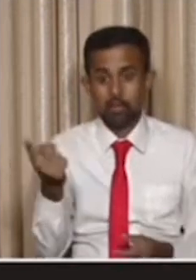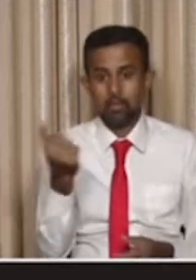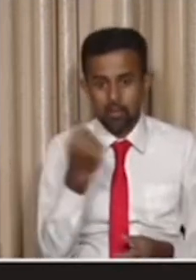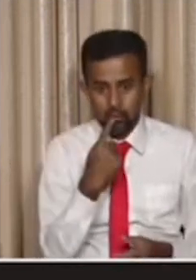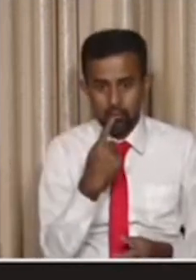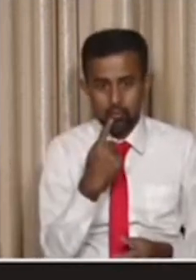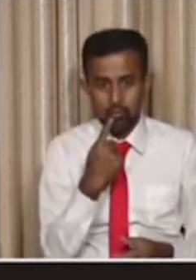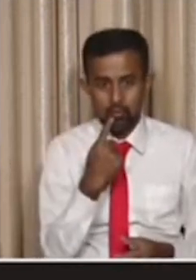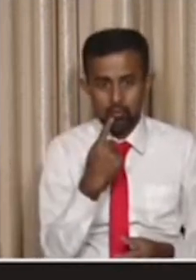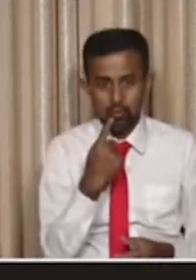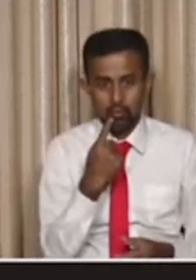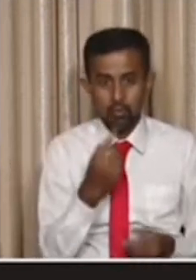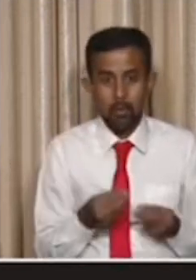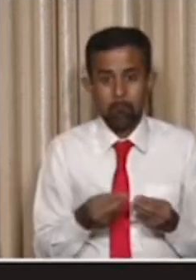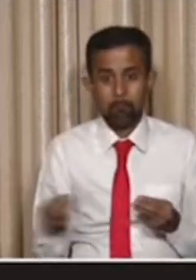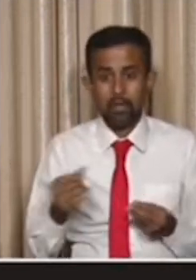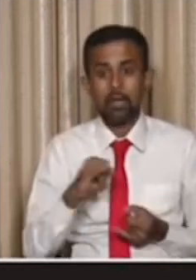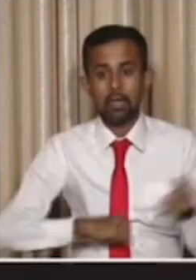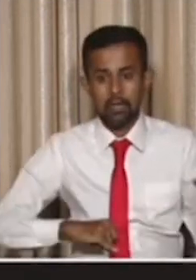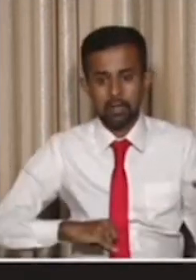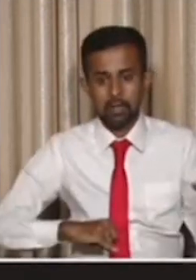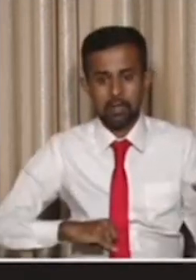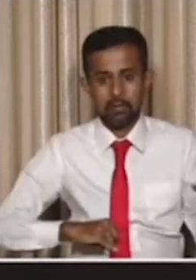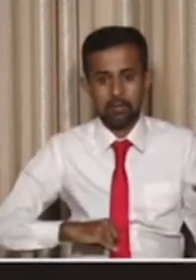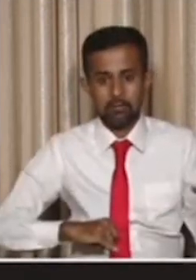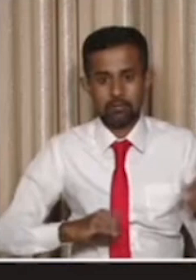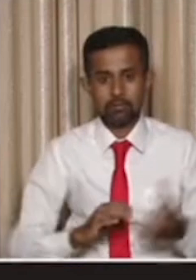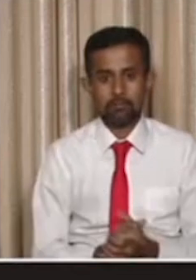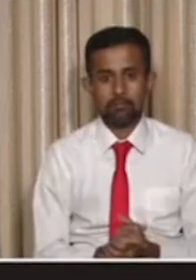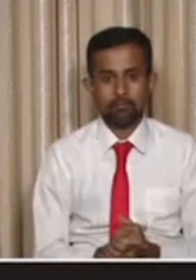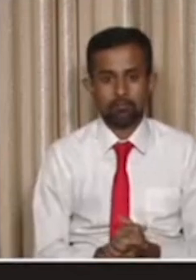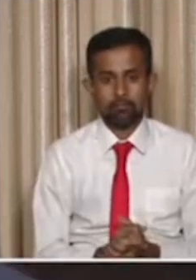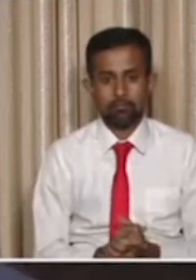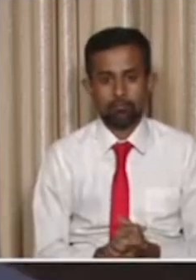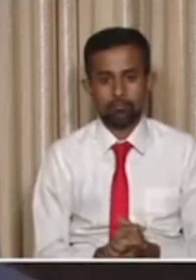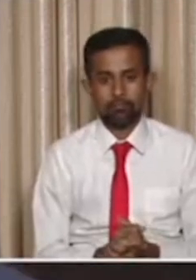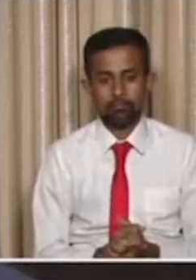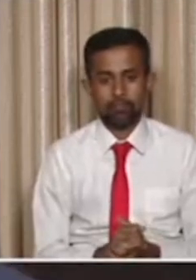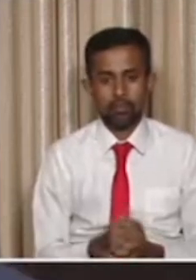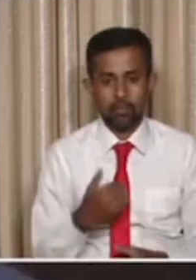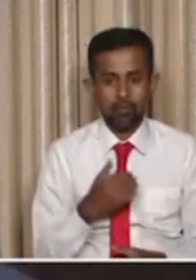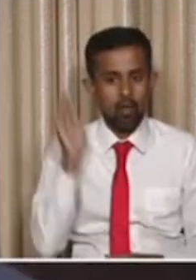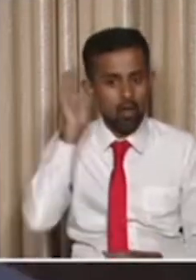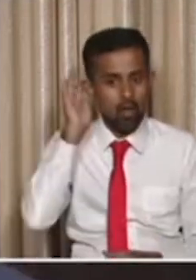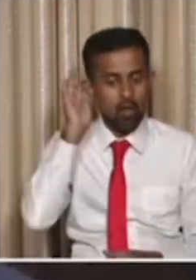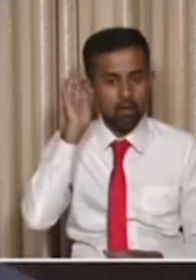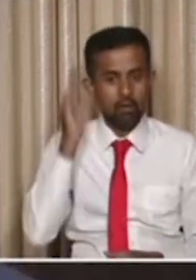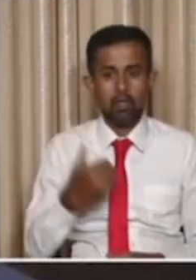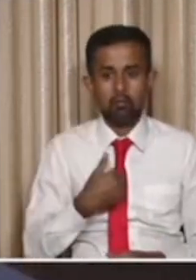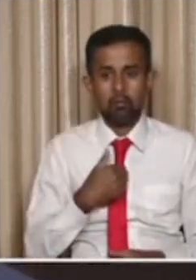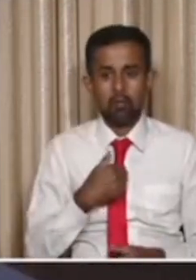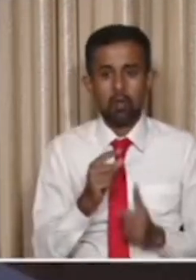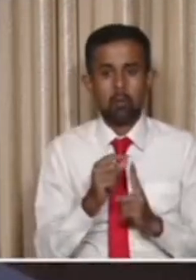එයාගේ ප්‍රවෘත්ති ලේකම් කියලා. එයා Itu kota mata mang ahanda kemati mamat